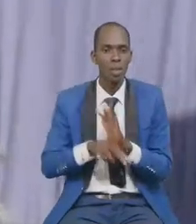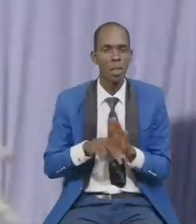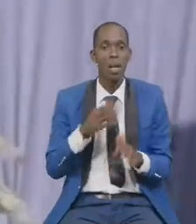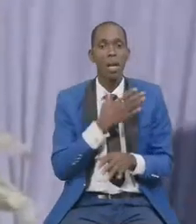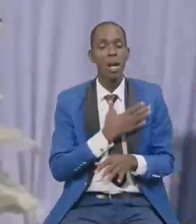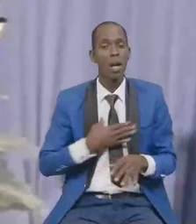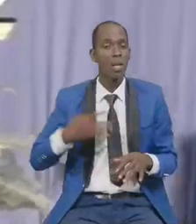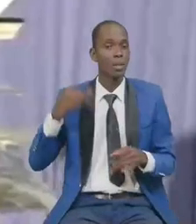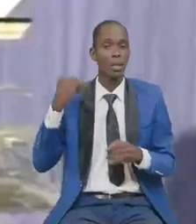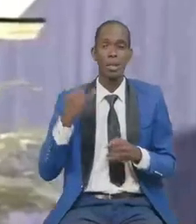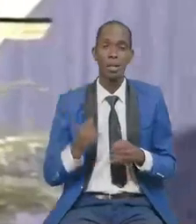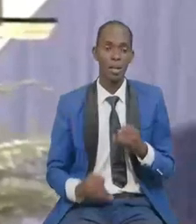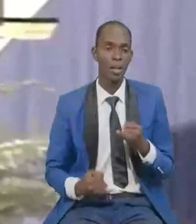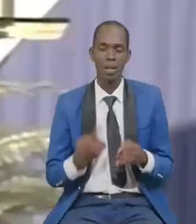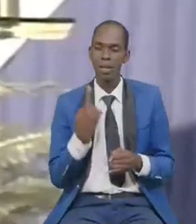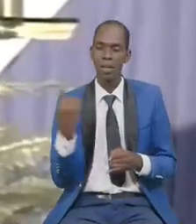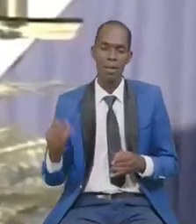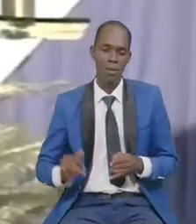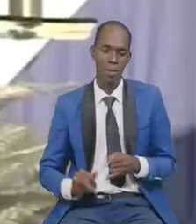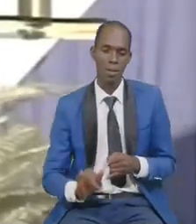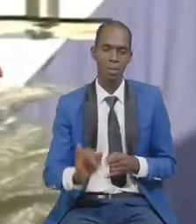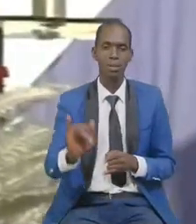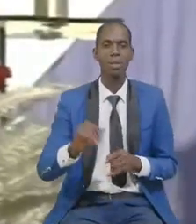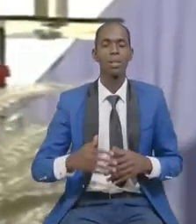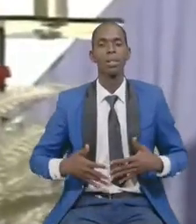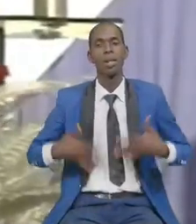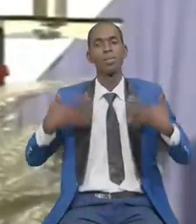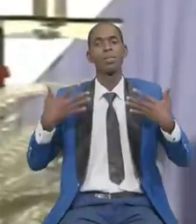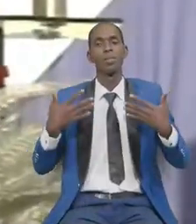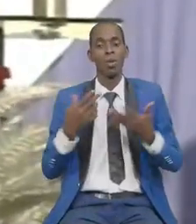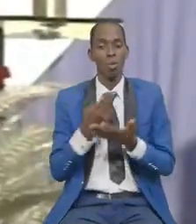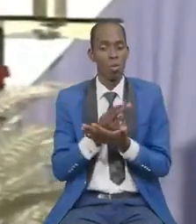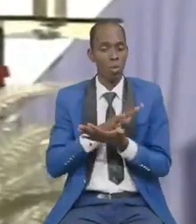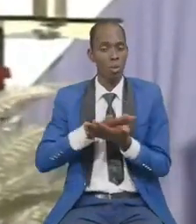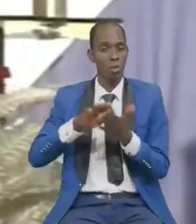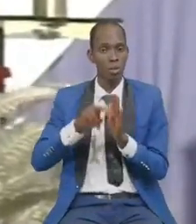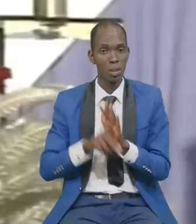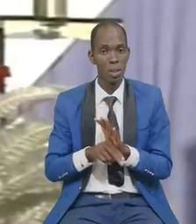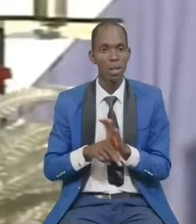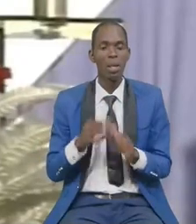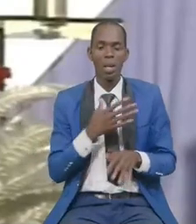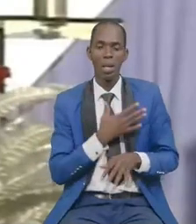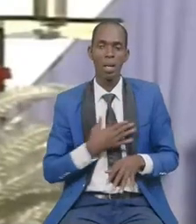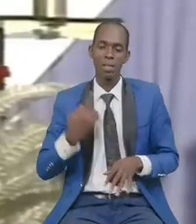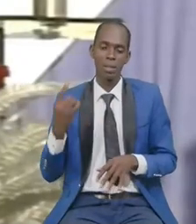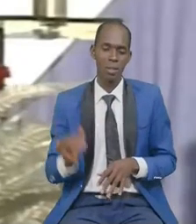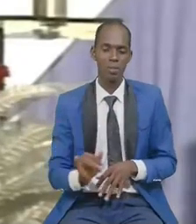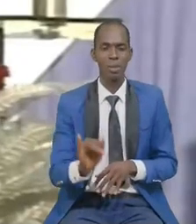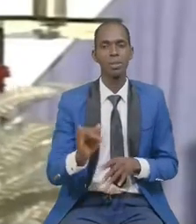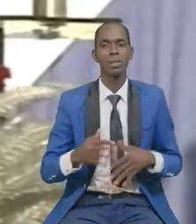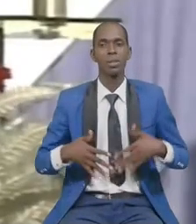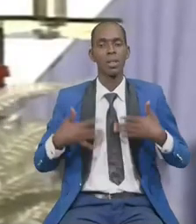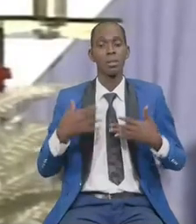fin la vie éternelle, la sainteté et la vie éternelle, la